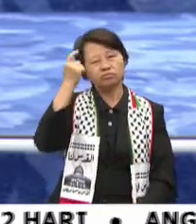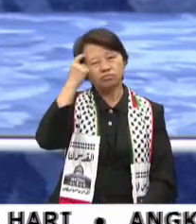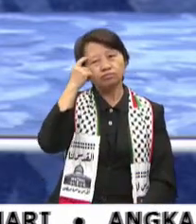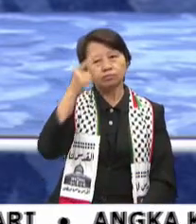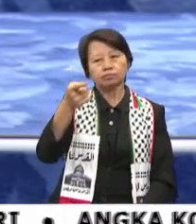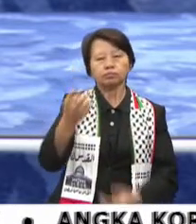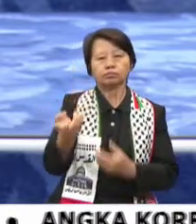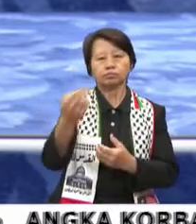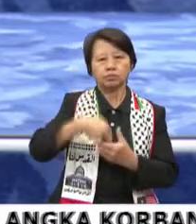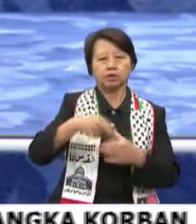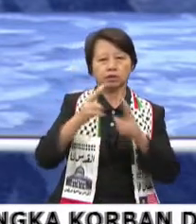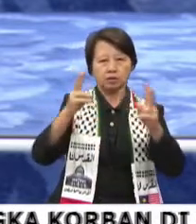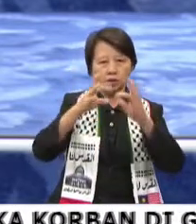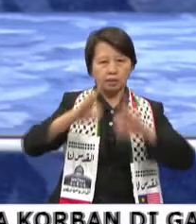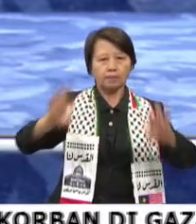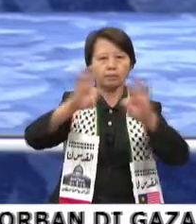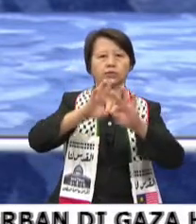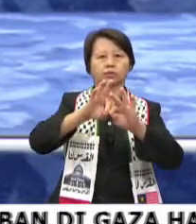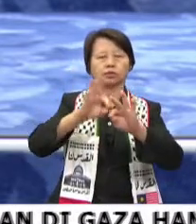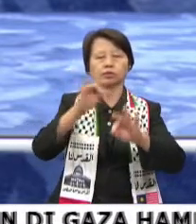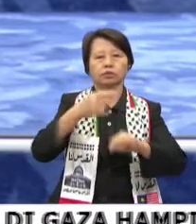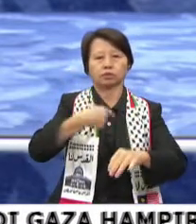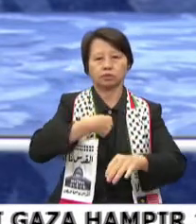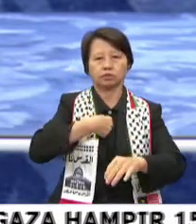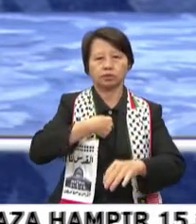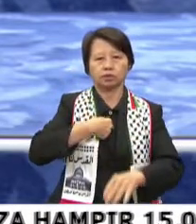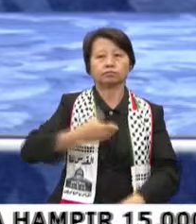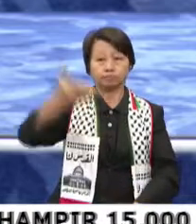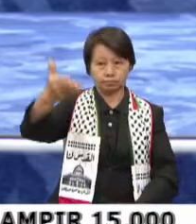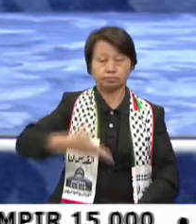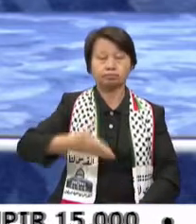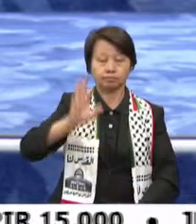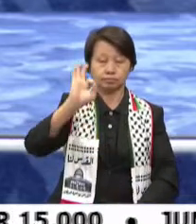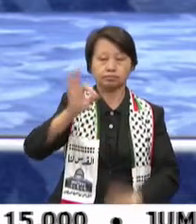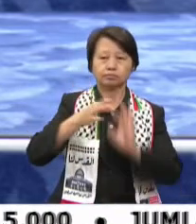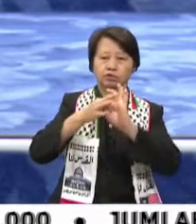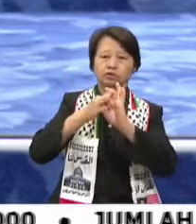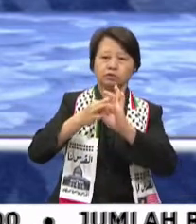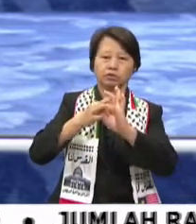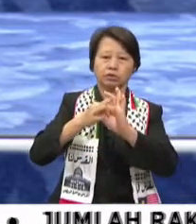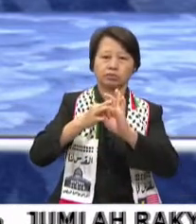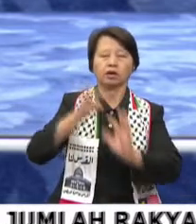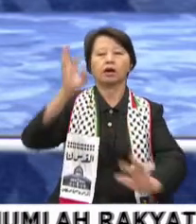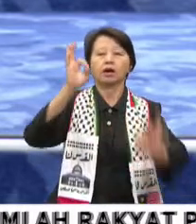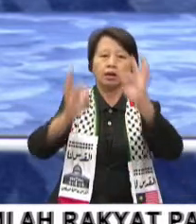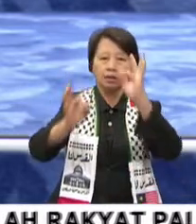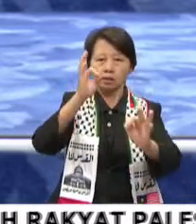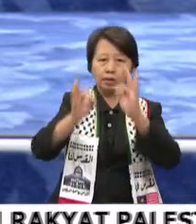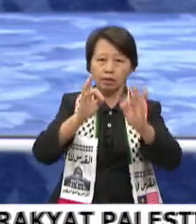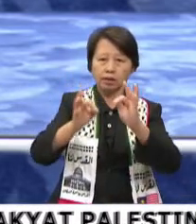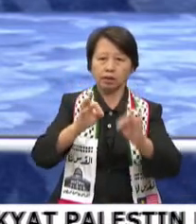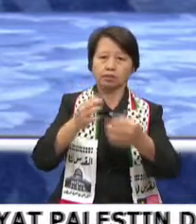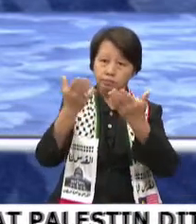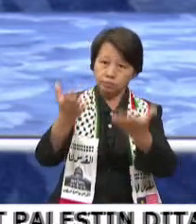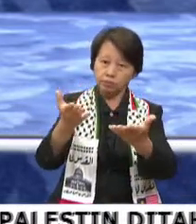kenyataan yang sangat penting dan saya alu-alukan kerjasama sekiranya